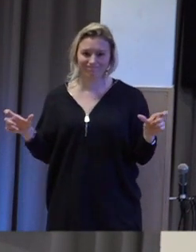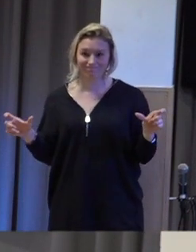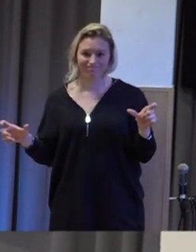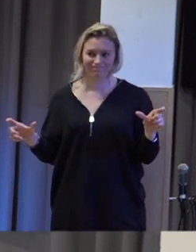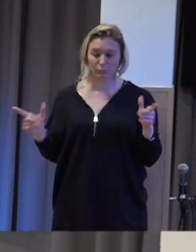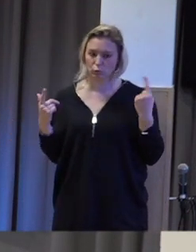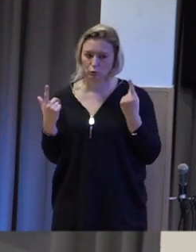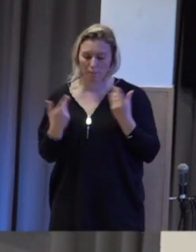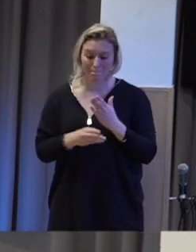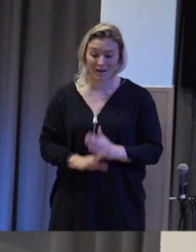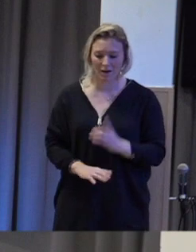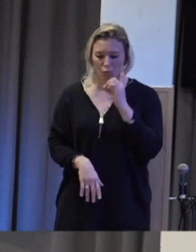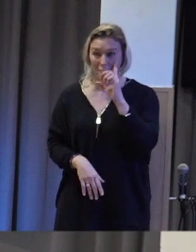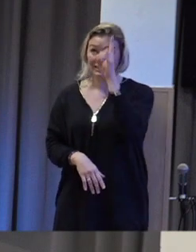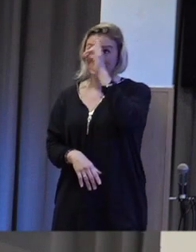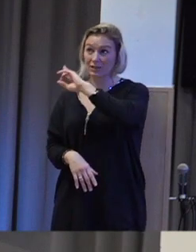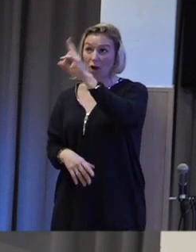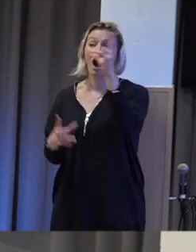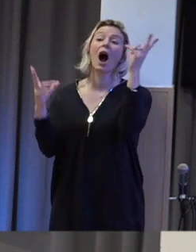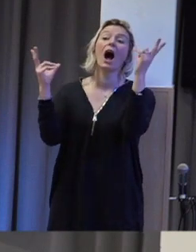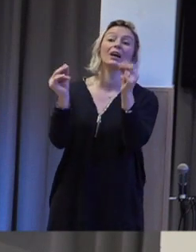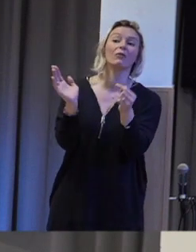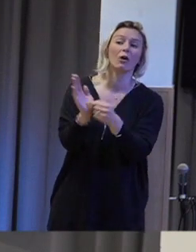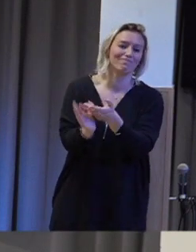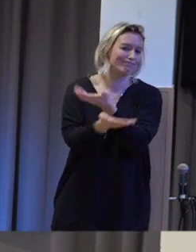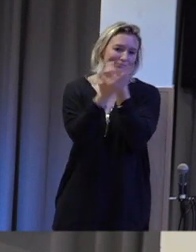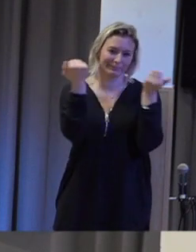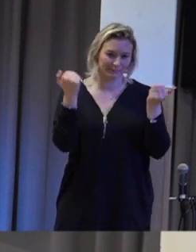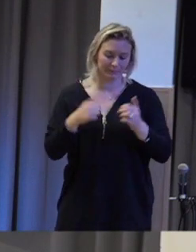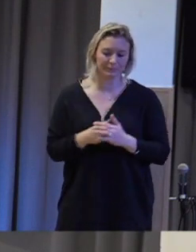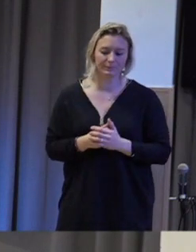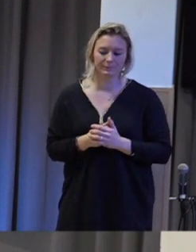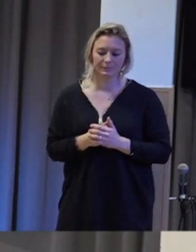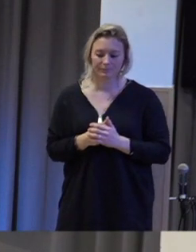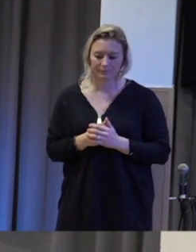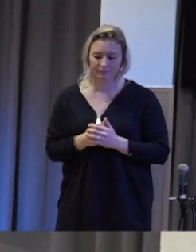jour notre Seigneur viendra. C'est pourquoi